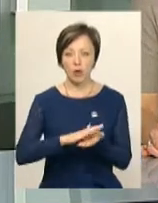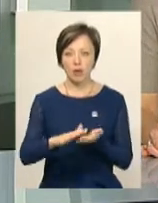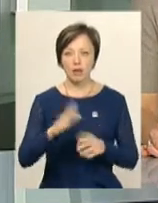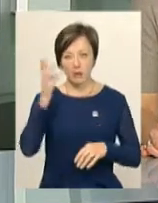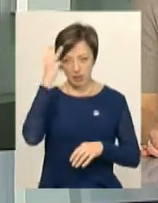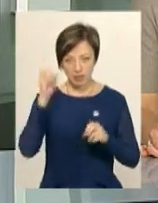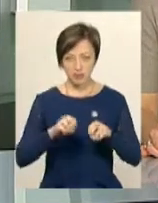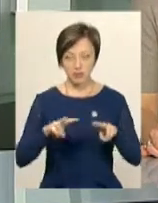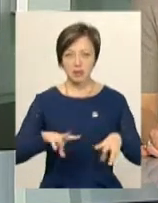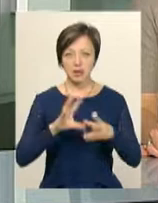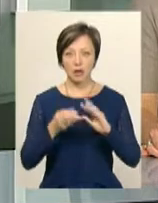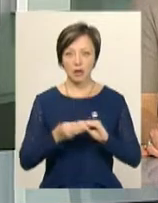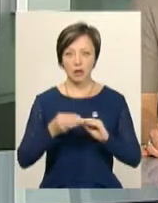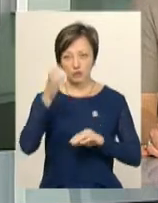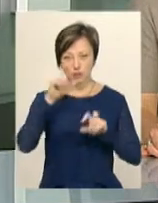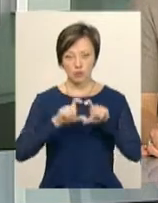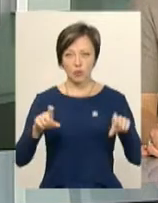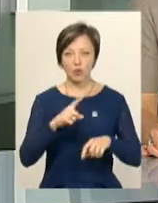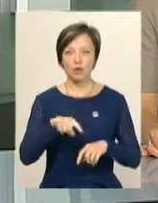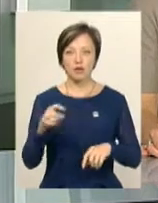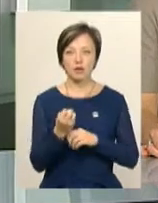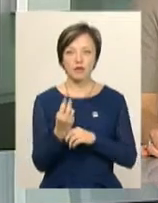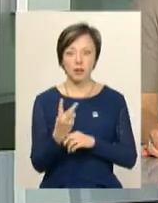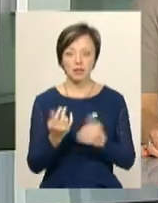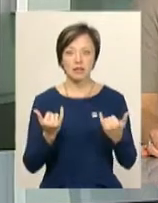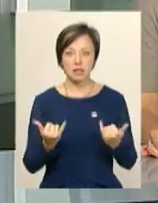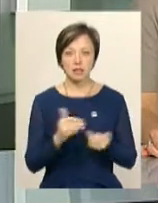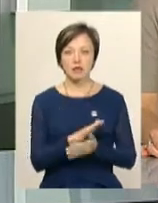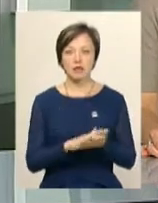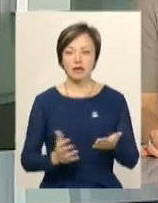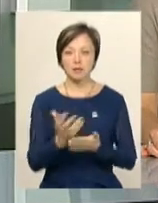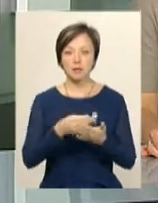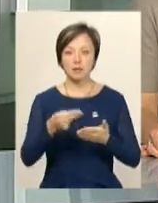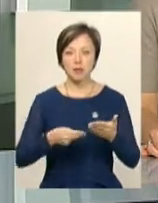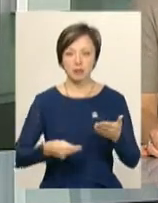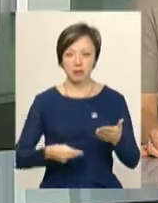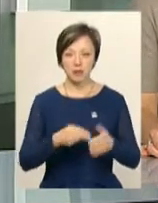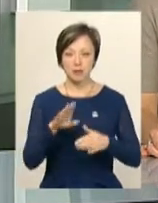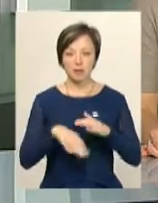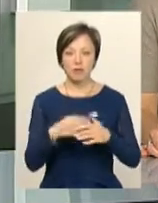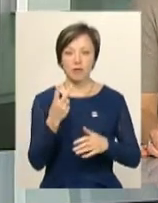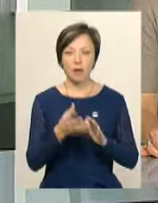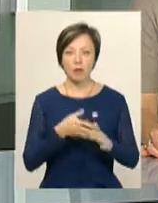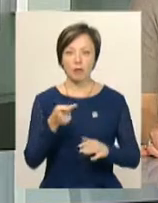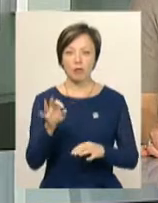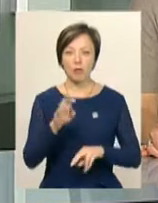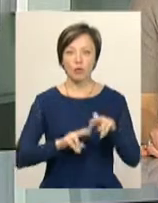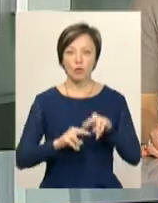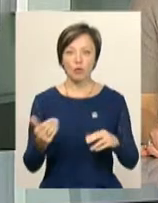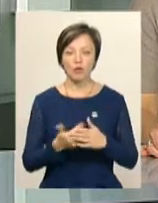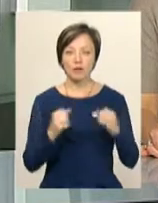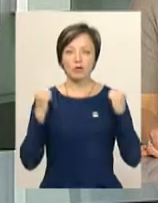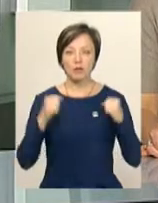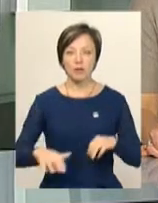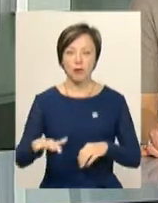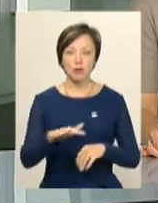Хмельницькій спеціалізованій загальноосвітній школі номер 12. Нині ж триває збір підписів під двома петиціями про будівництво нових